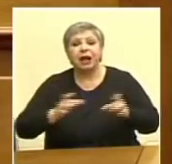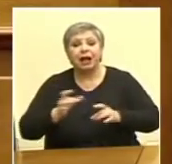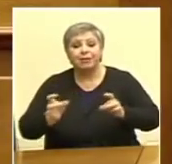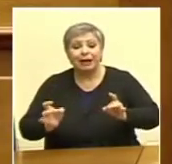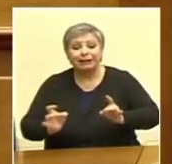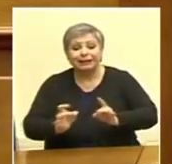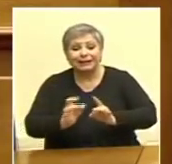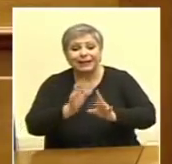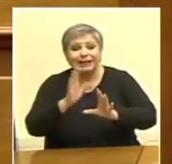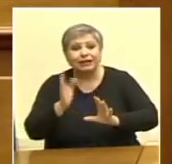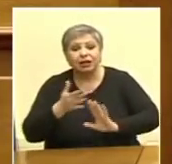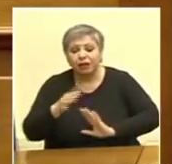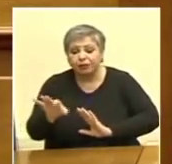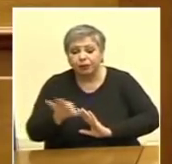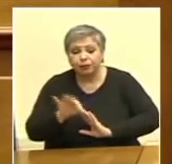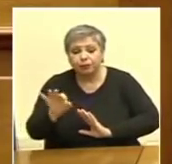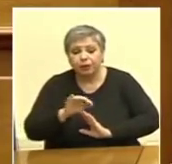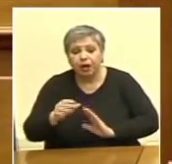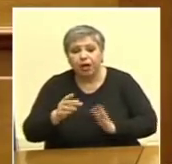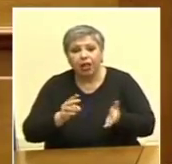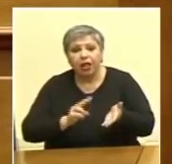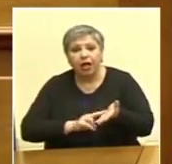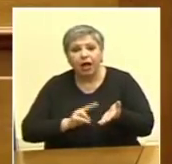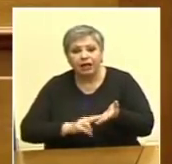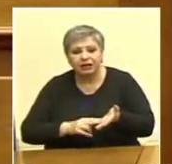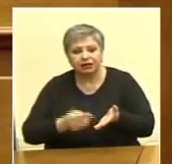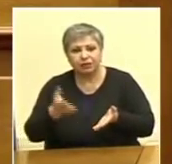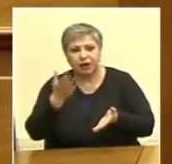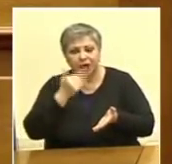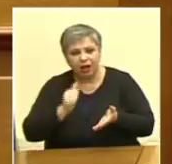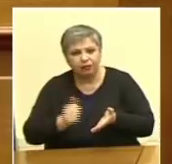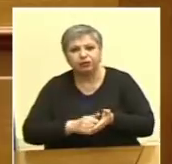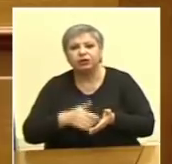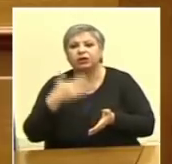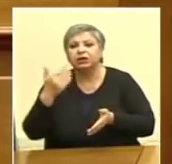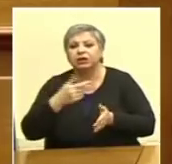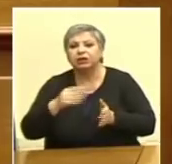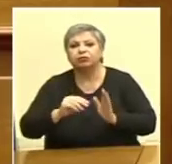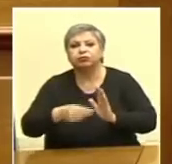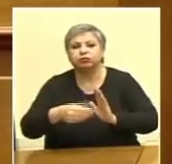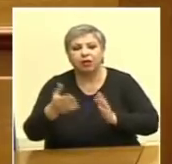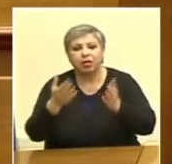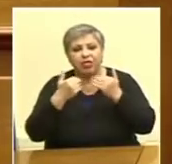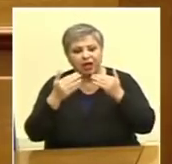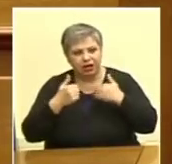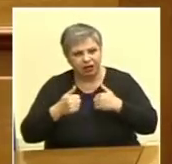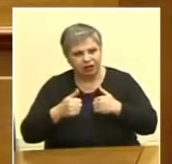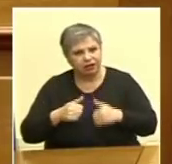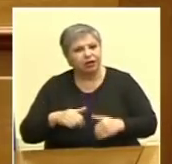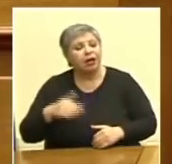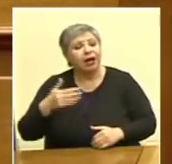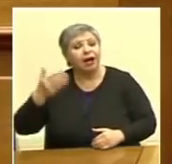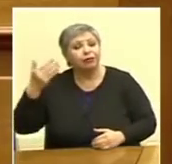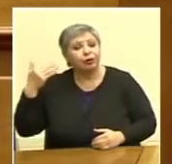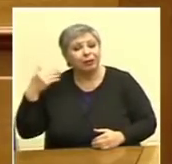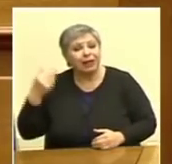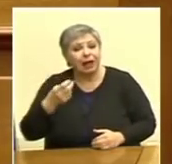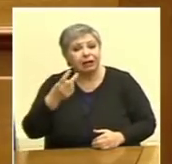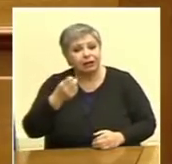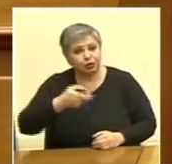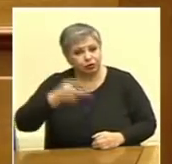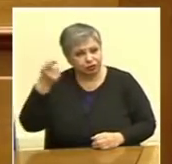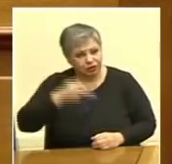χώρα μας στα τρία τελευταία χρόνια έπεσε από το 20% που ήταν στο